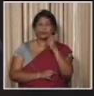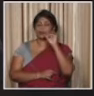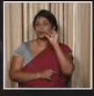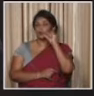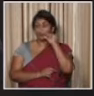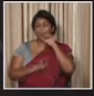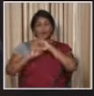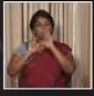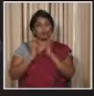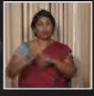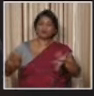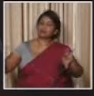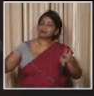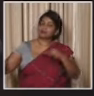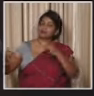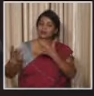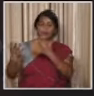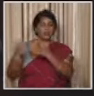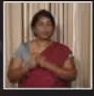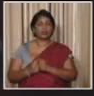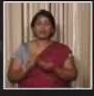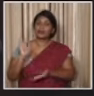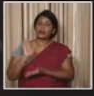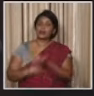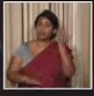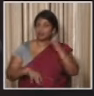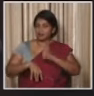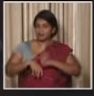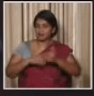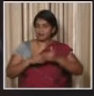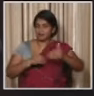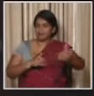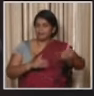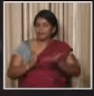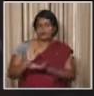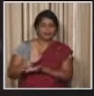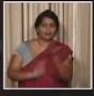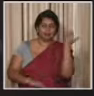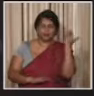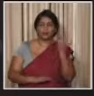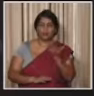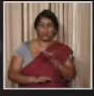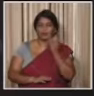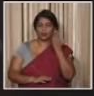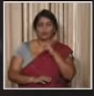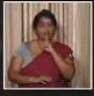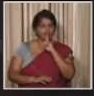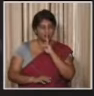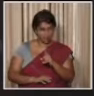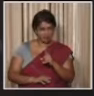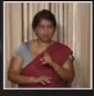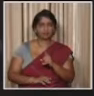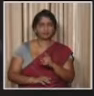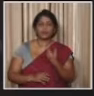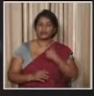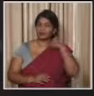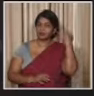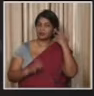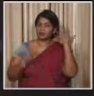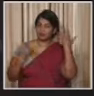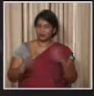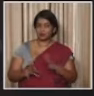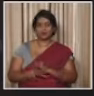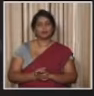ti kara gan Vina ti kara gan, yanda hamme nakale wedi ayatuk nemi kira prakashat kerami, mage